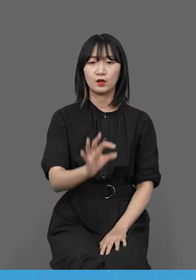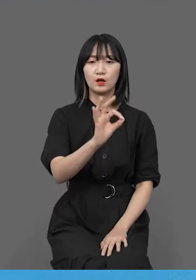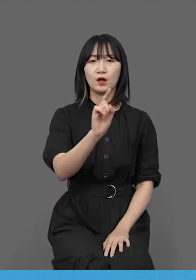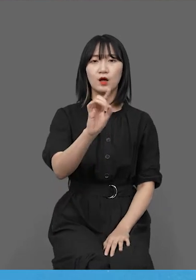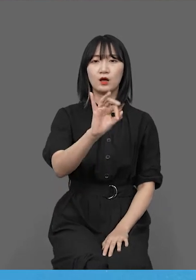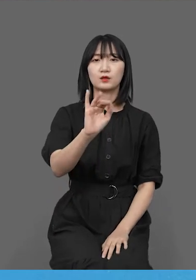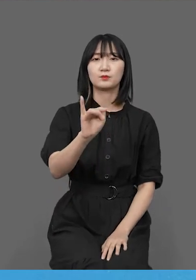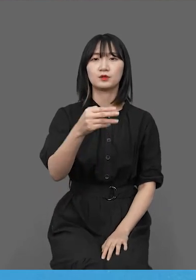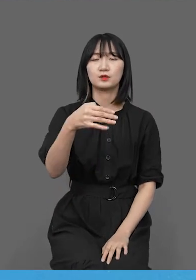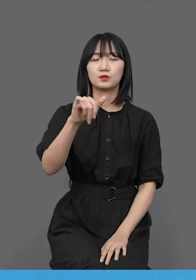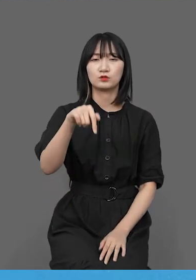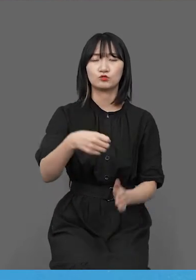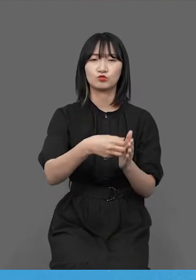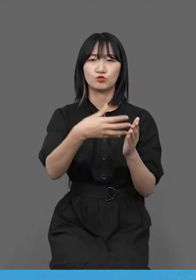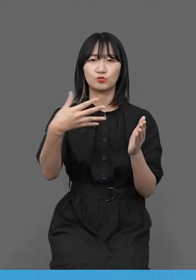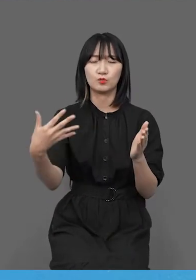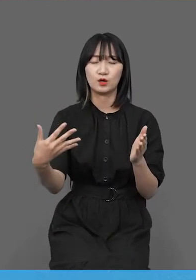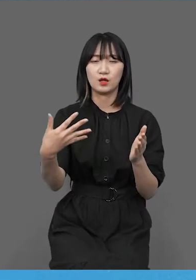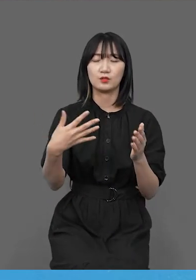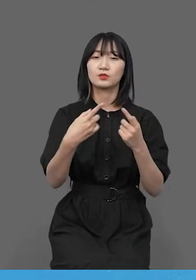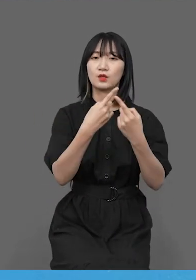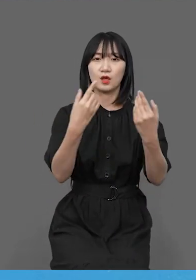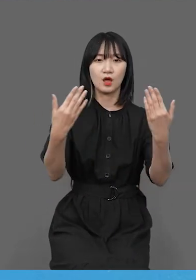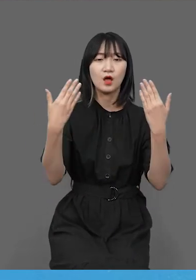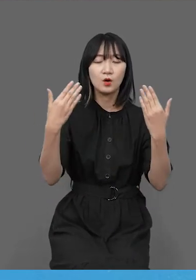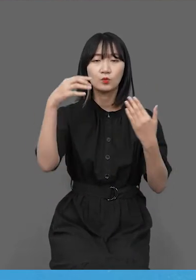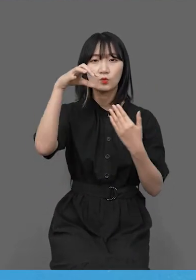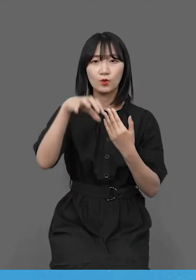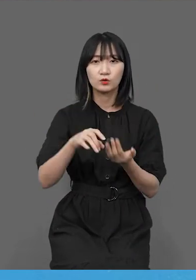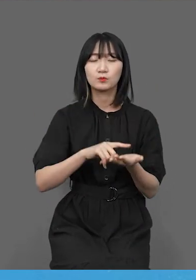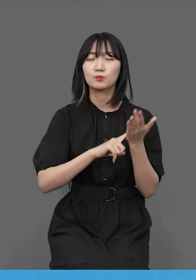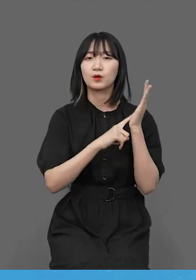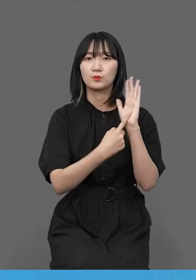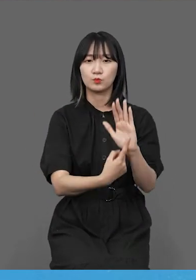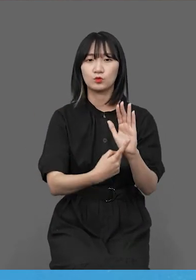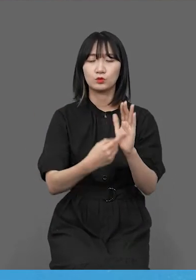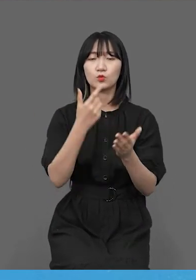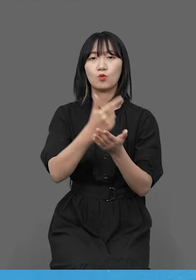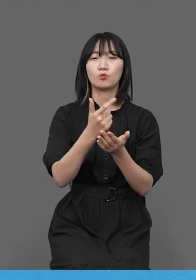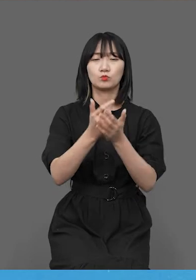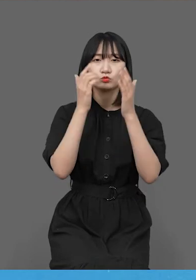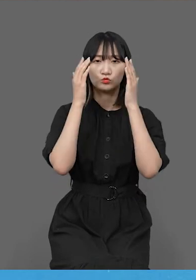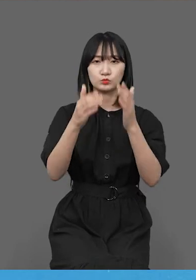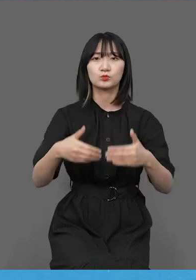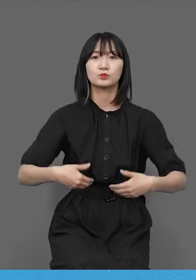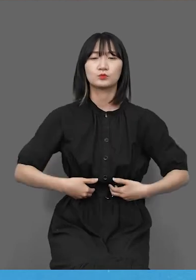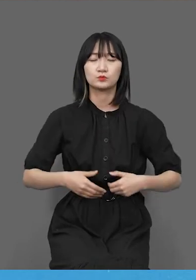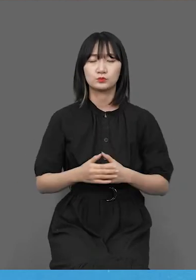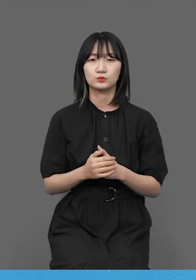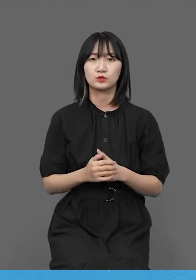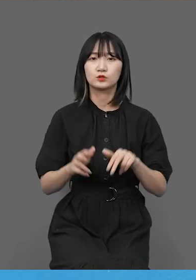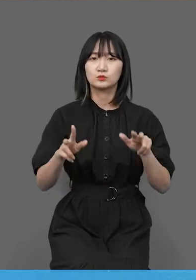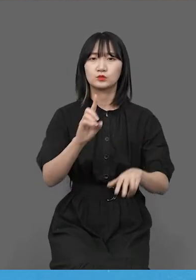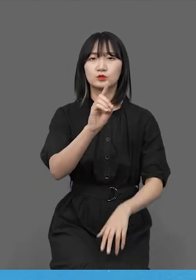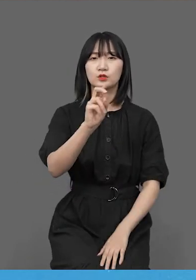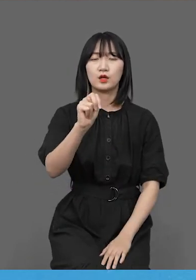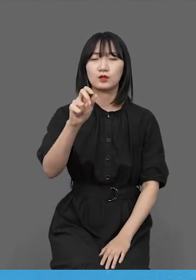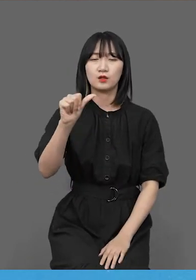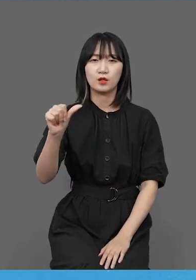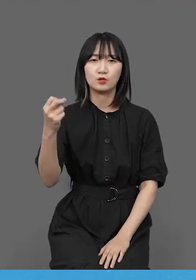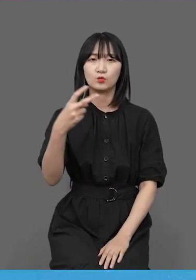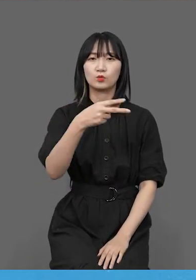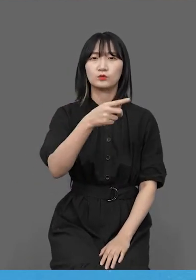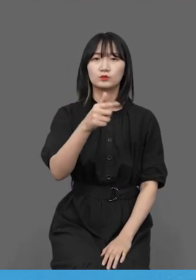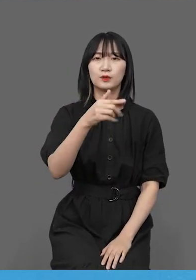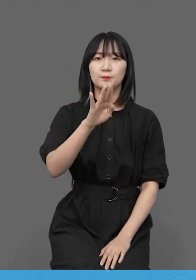아주 유명한 대학의 생물학과에서 발표한 저 논문을 우리가 주목할 필요가 있는 것이죠. 워낙 지금 DNA 데이터, 단백질